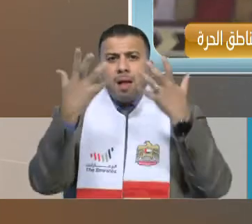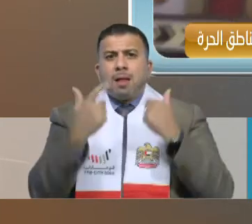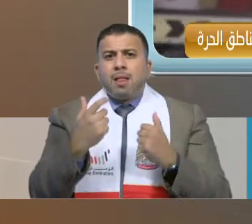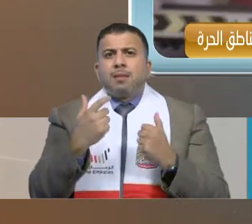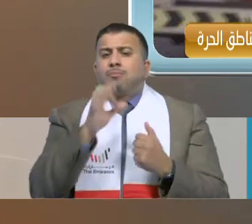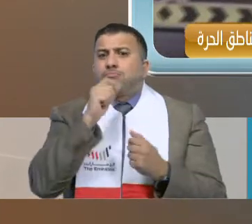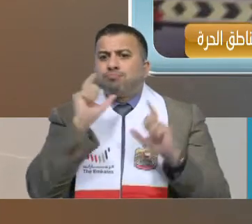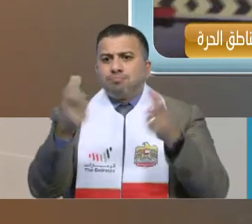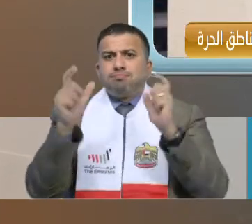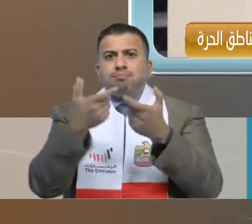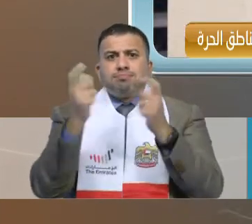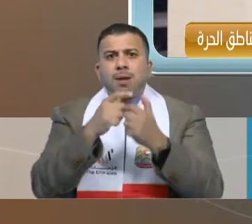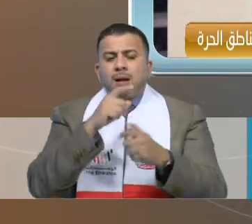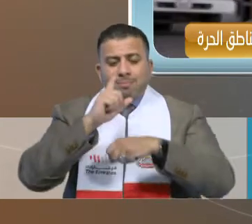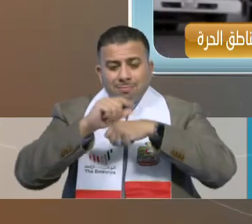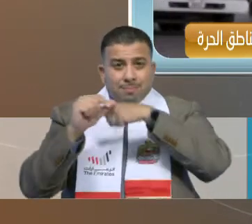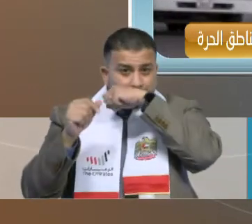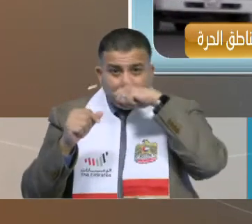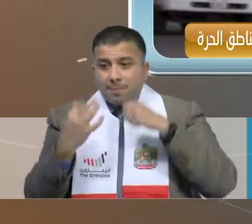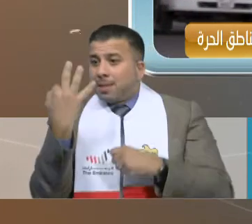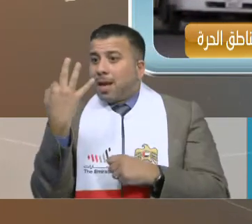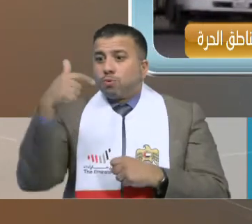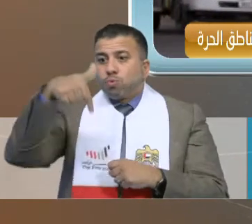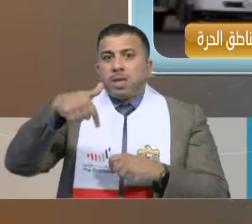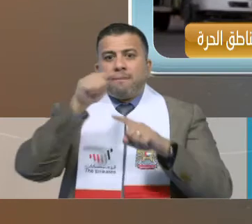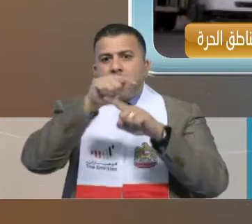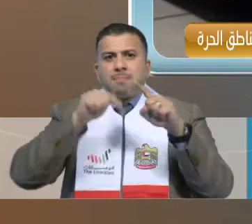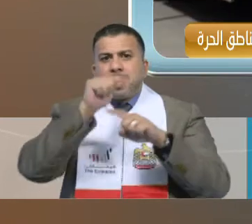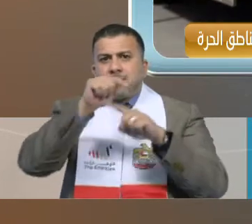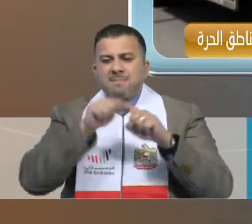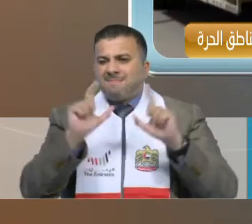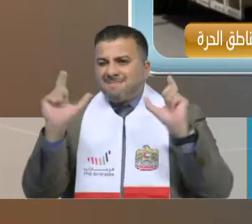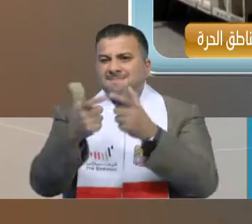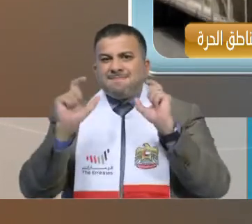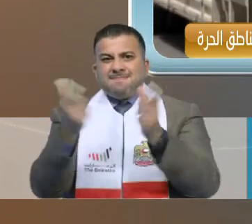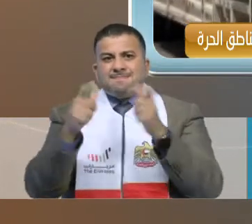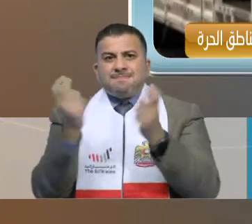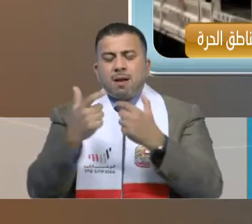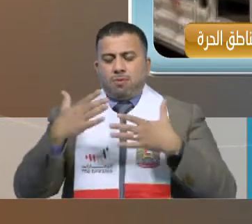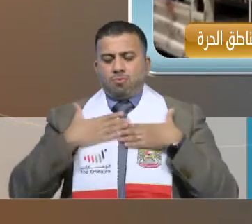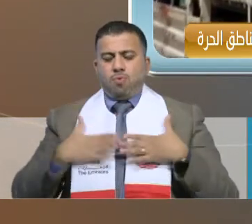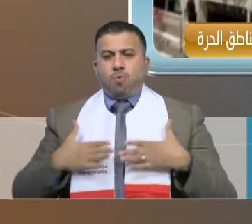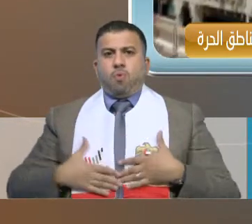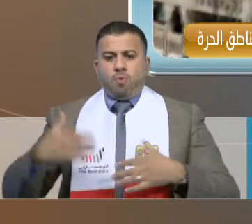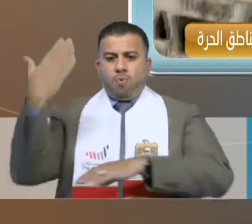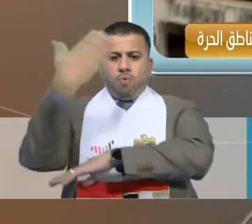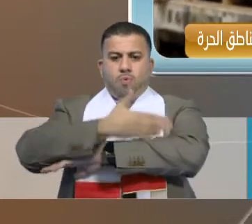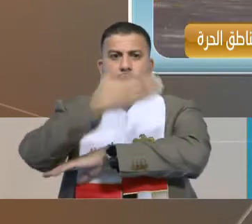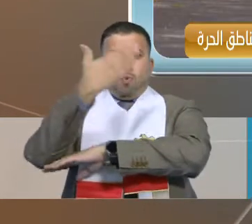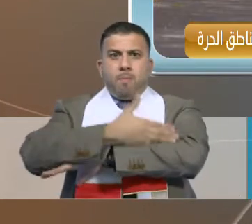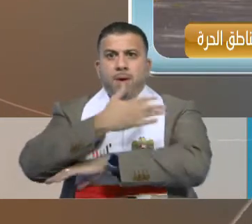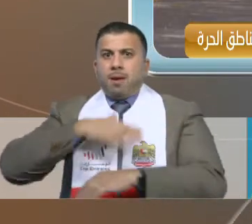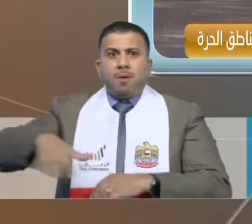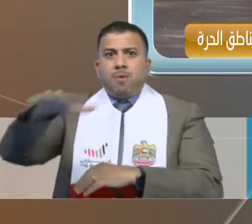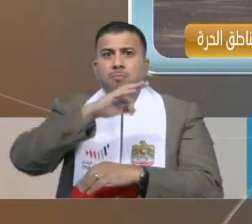3995 ضبطية بما يعادل 63% من ضبطيات المخدرات الجمركية على مستوى الدولة.